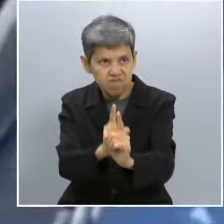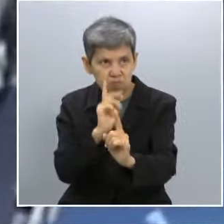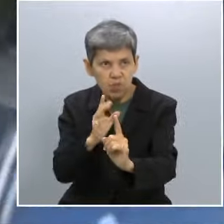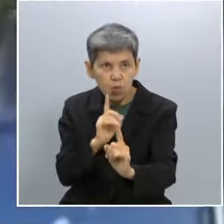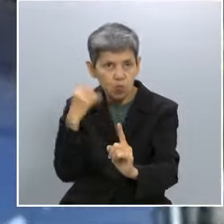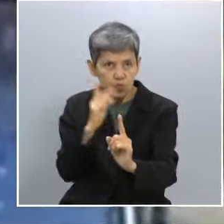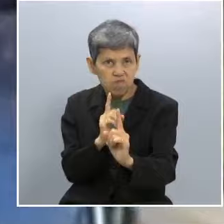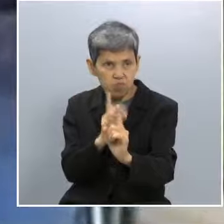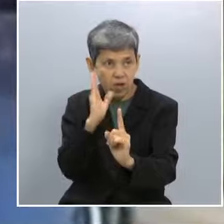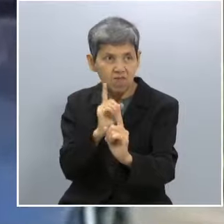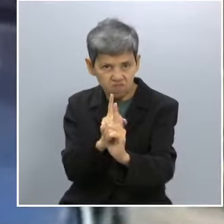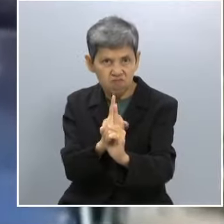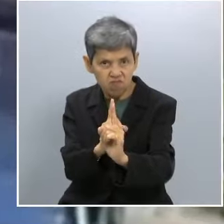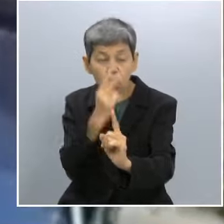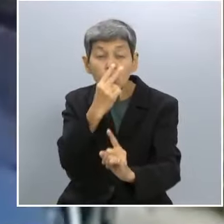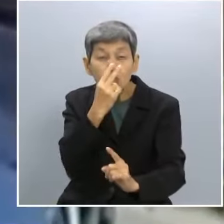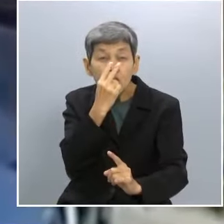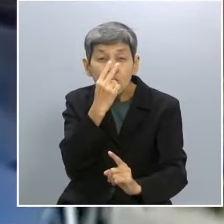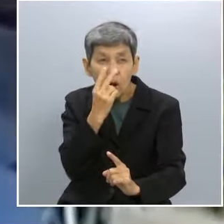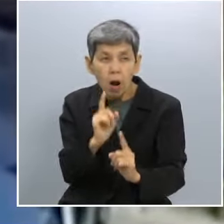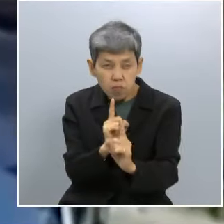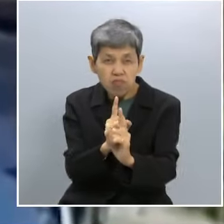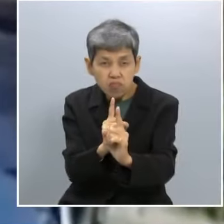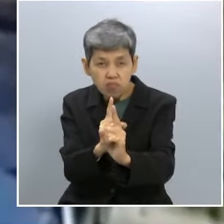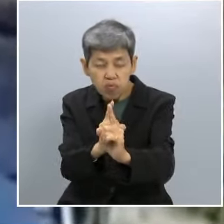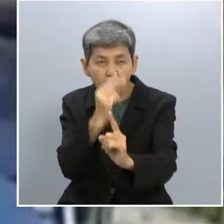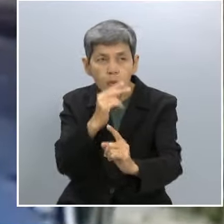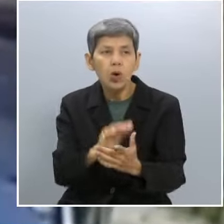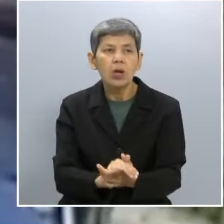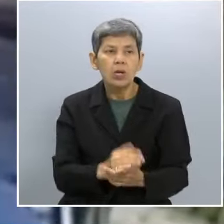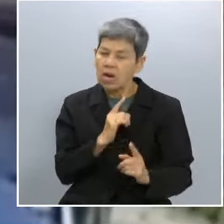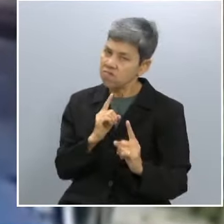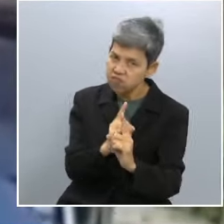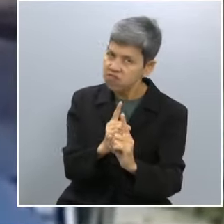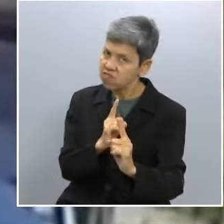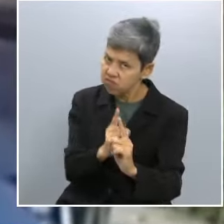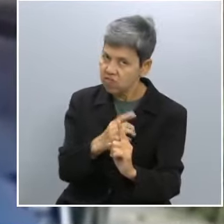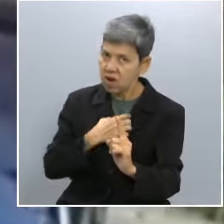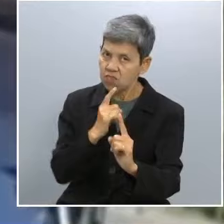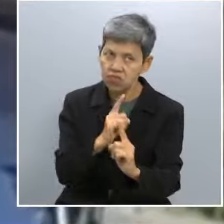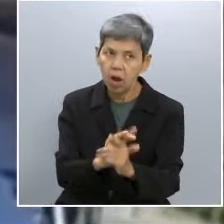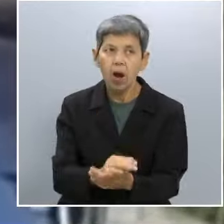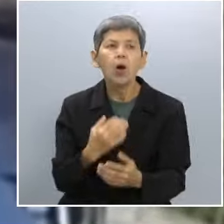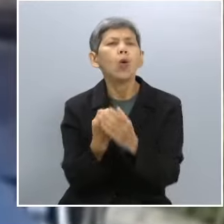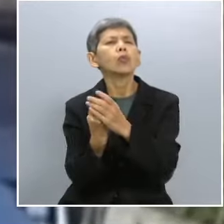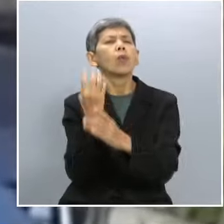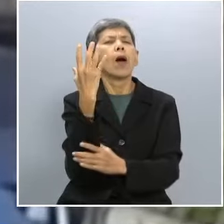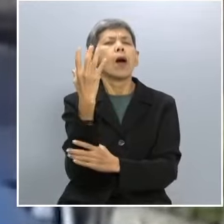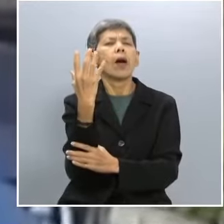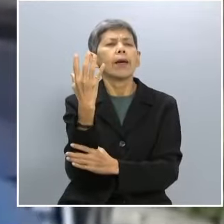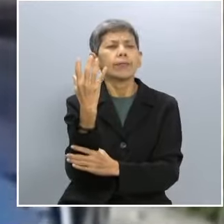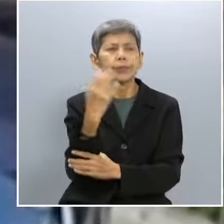เดินตามแล้วเดินตามแล้วคุณผู้ชมลองดูิฮะเนี่ยฮะเนี่ยพยายามจะถึงเนื้อถึงตัวนะครับแล้วนี้มีต้นไม้บังคุณผู้ชม